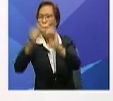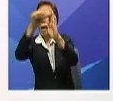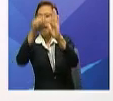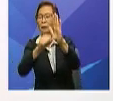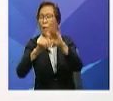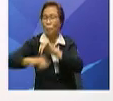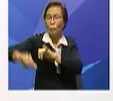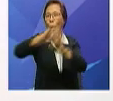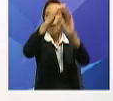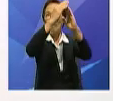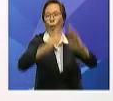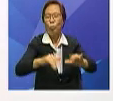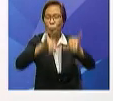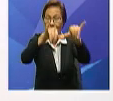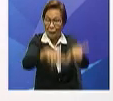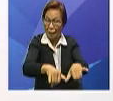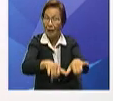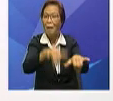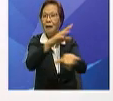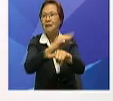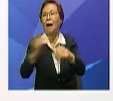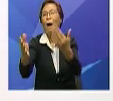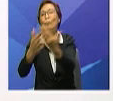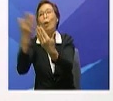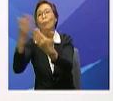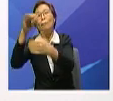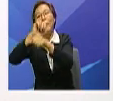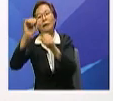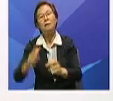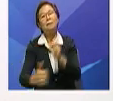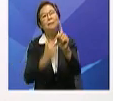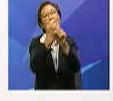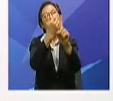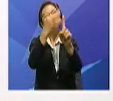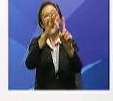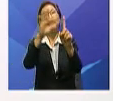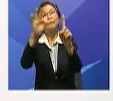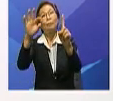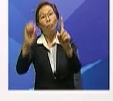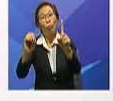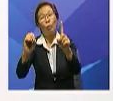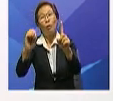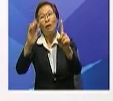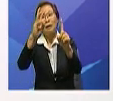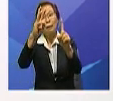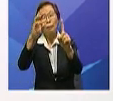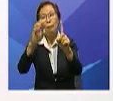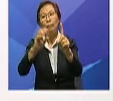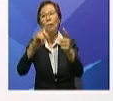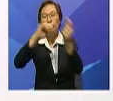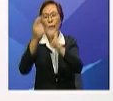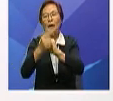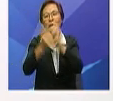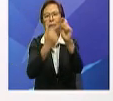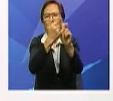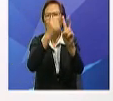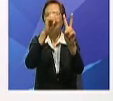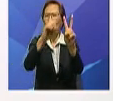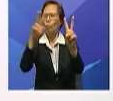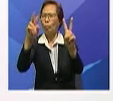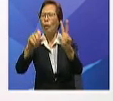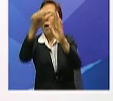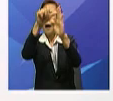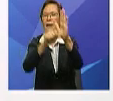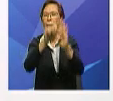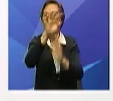Natasha the minimum perubahan penginapan dan kemudian pekerja 1950 atau golongan pindah 2020 atau